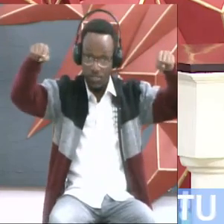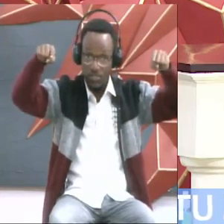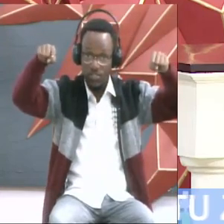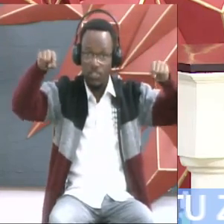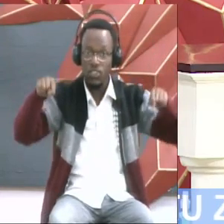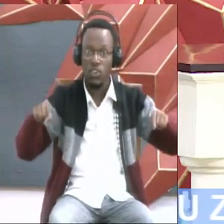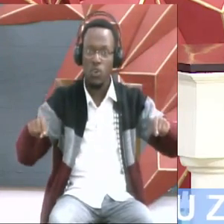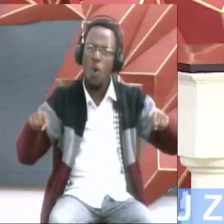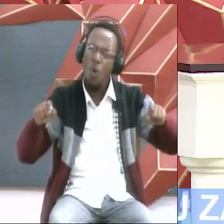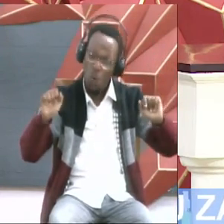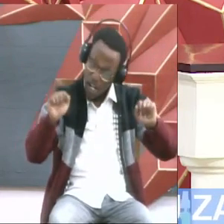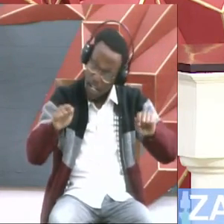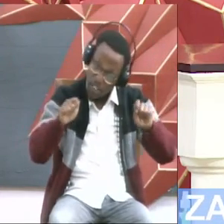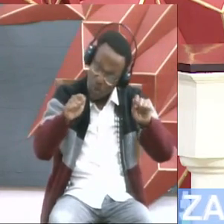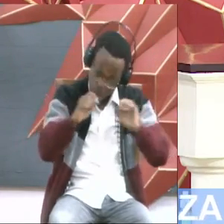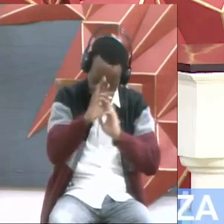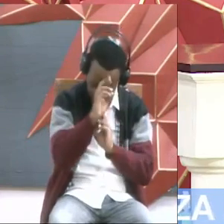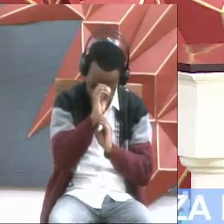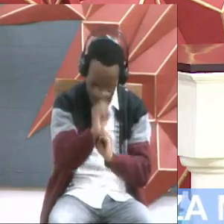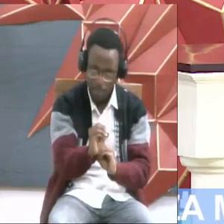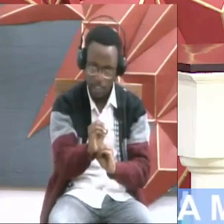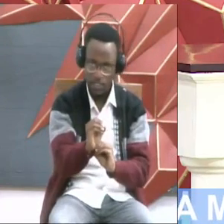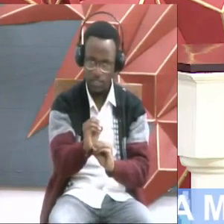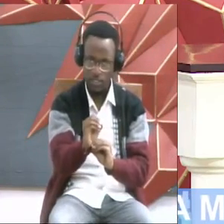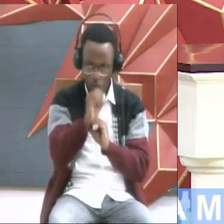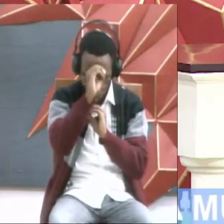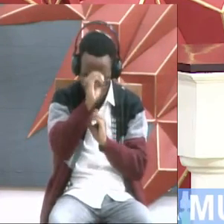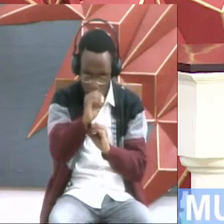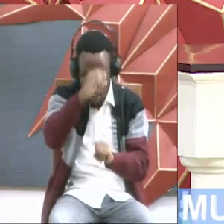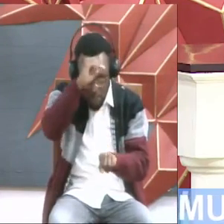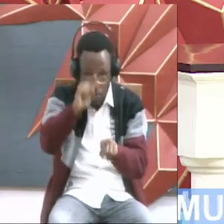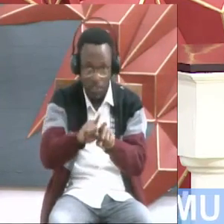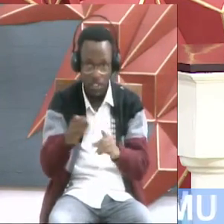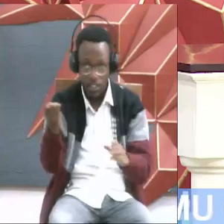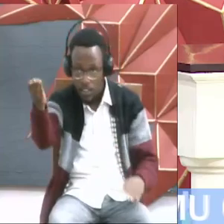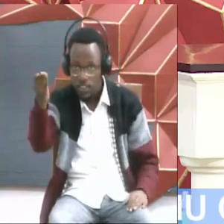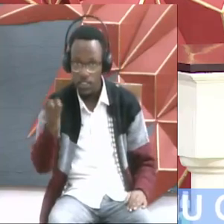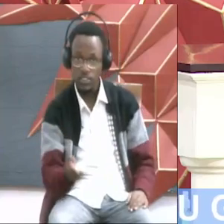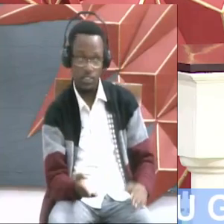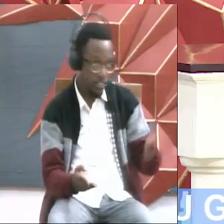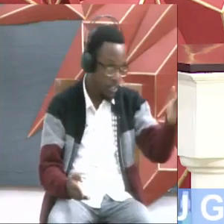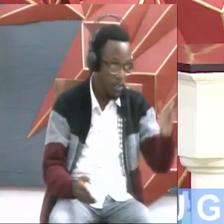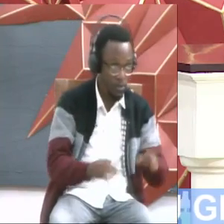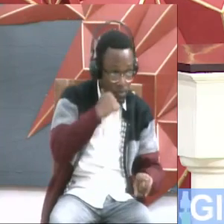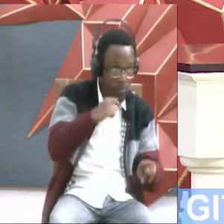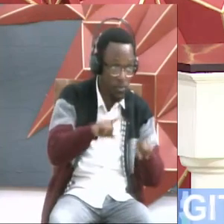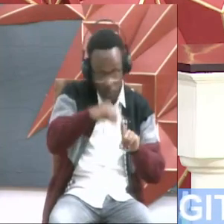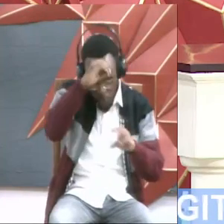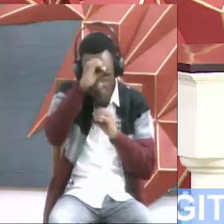marashaka kubaha agaciro kuga agaciro mwene se nk'umuntu Kristo ari muri we